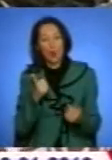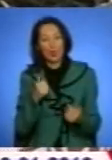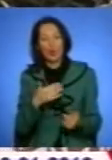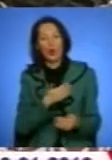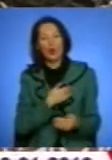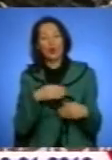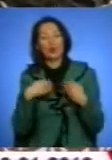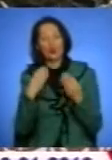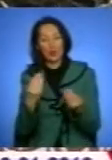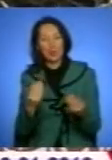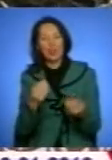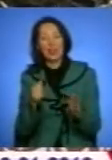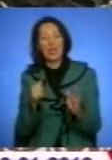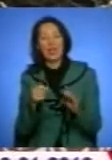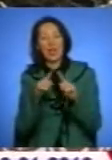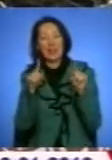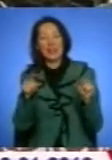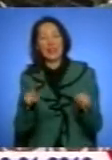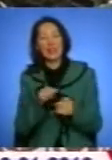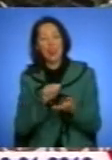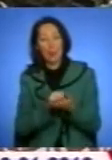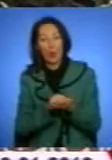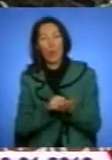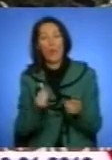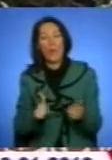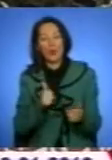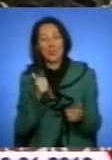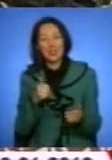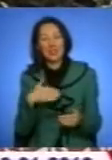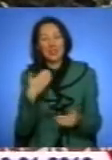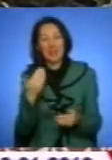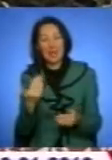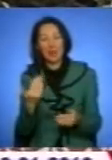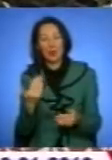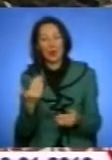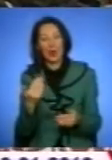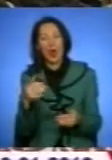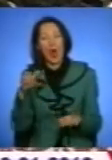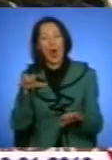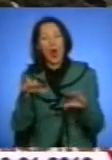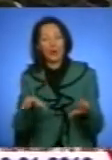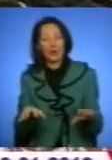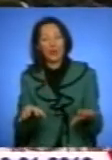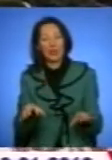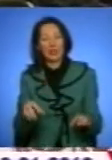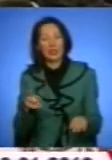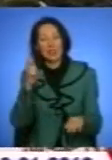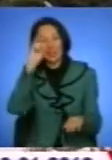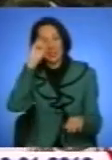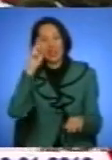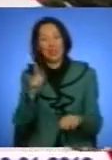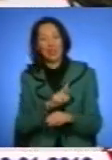Хочу вручити диплом почесний нашому голові Державної